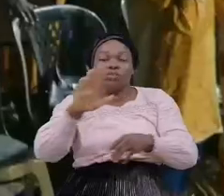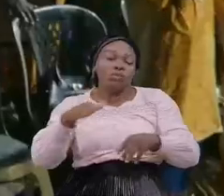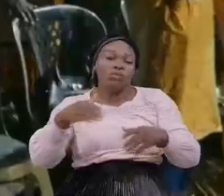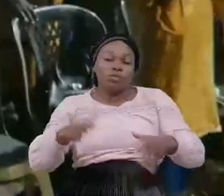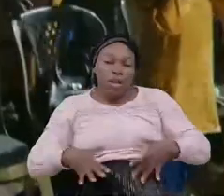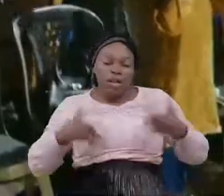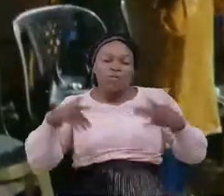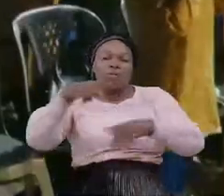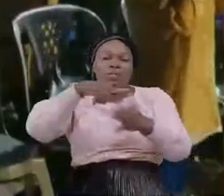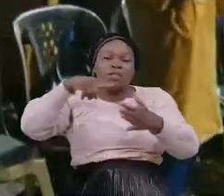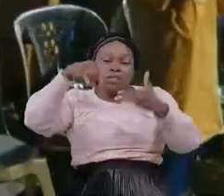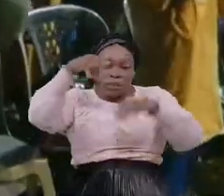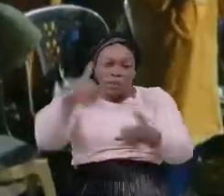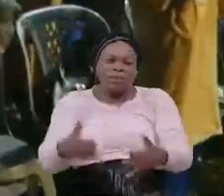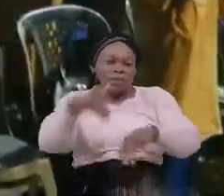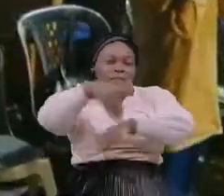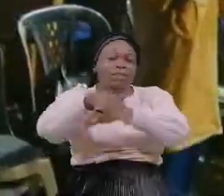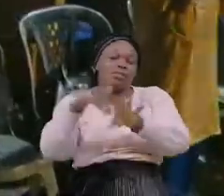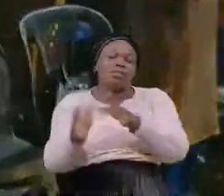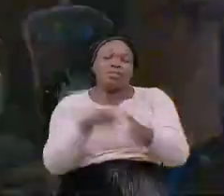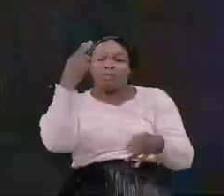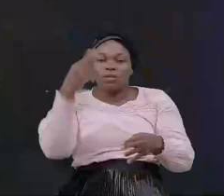de Jésus-Christ.